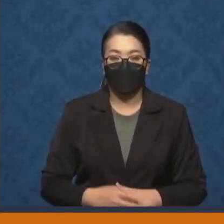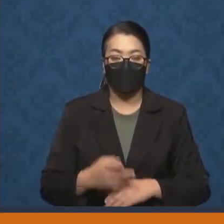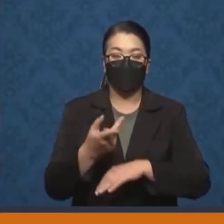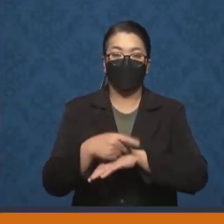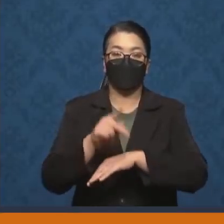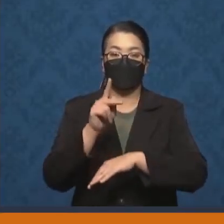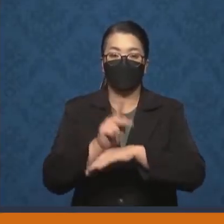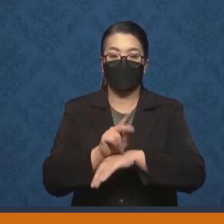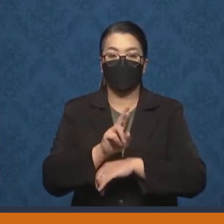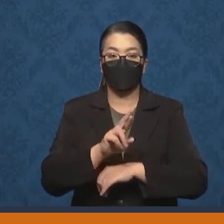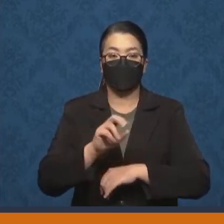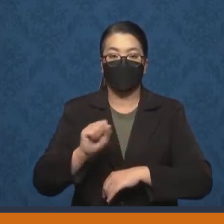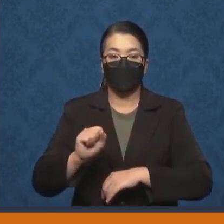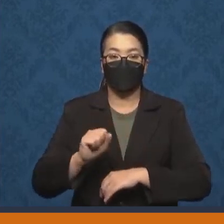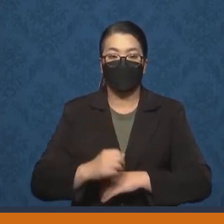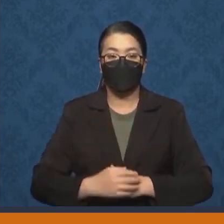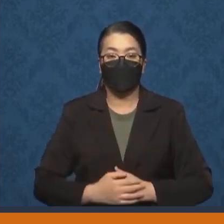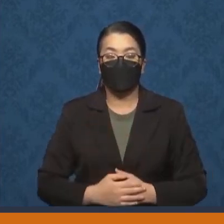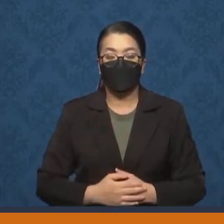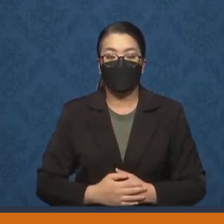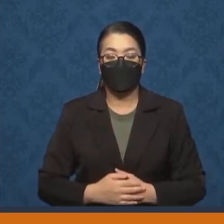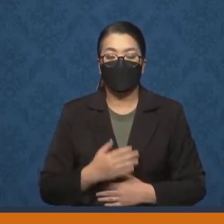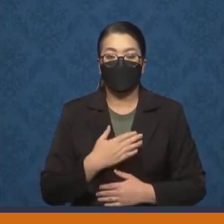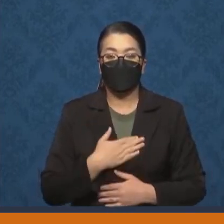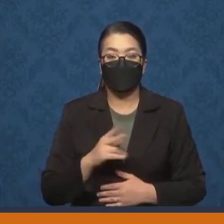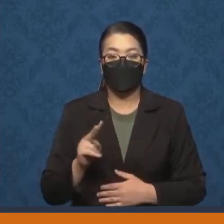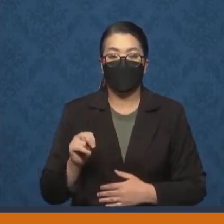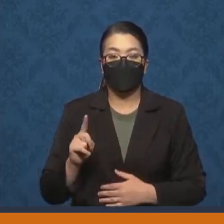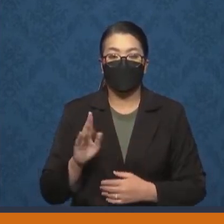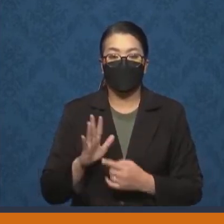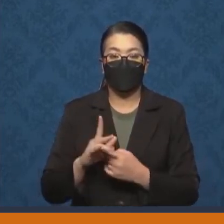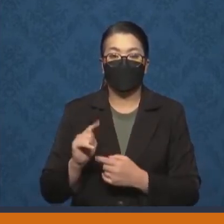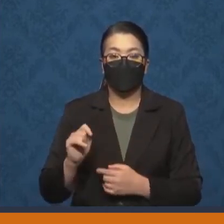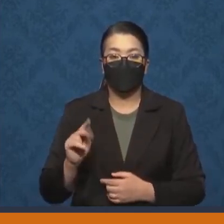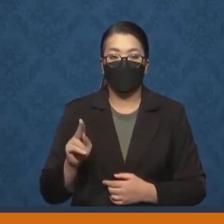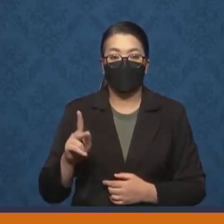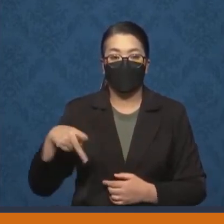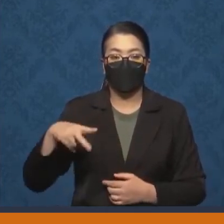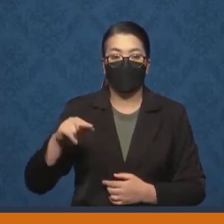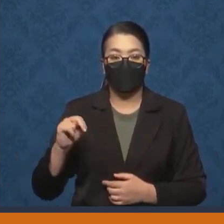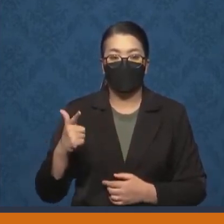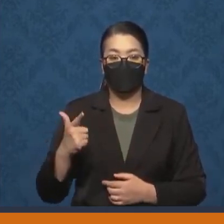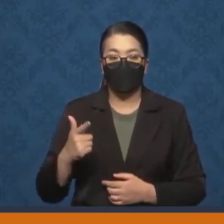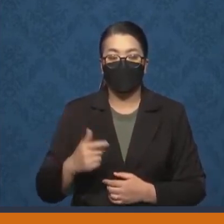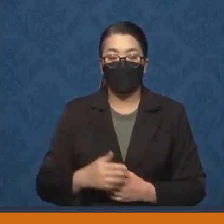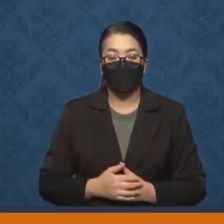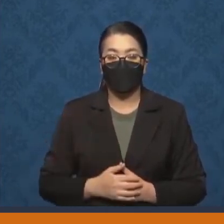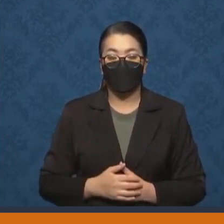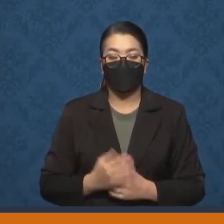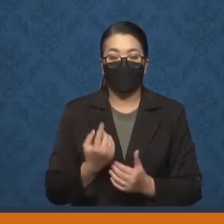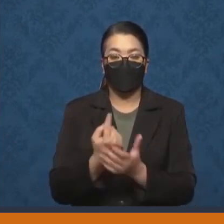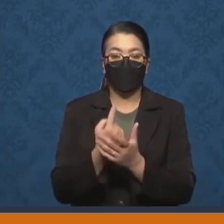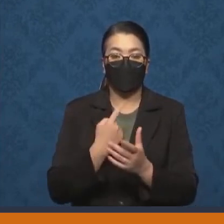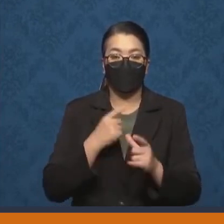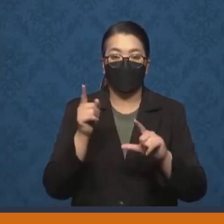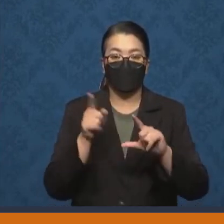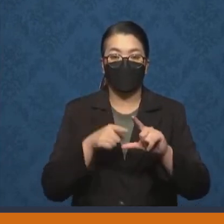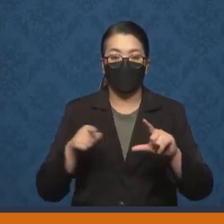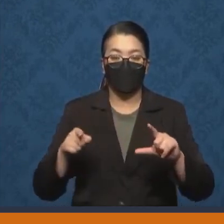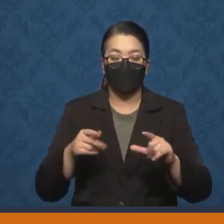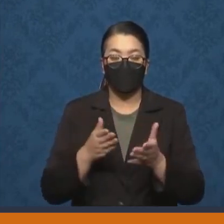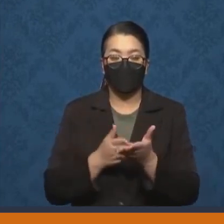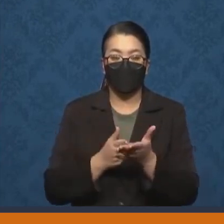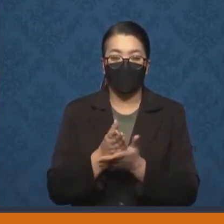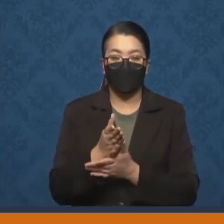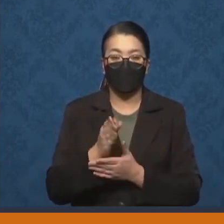รัฐสภาที่เคารพกับผมนายณัฐพงษ์เรืองบรรยาวุฒิสมาชิกสภาผู้แทนราษฎรพรรคก้าวไกลเขตบางแคกรุงเทพมห